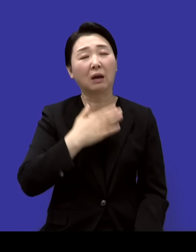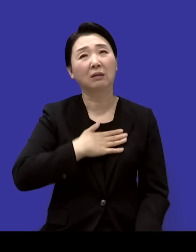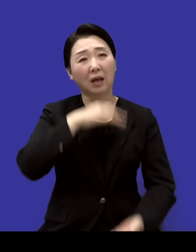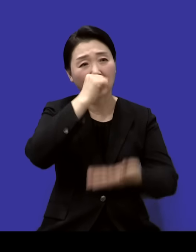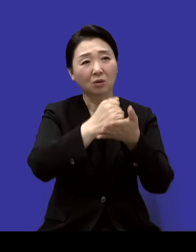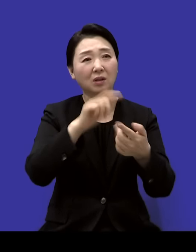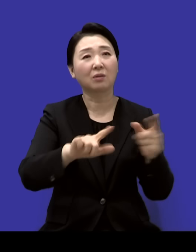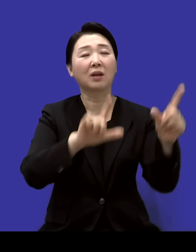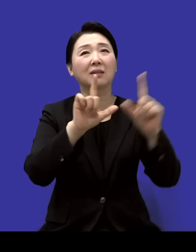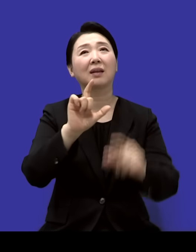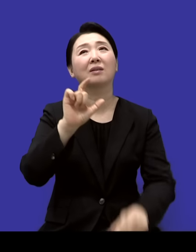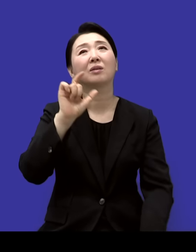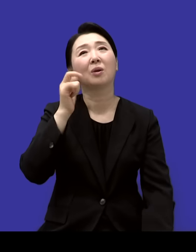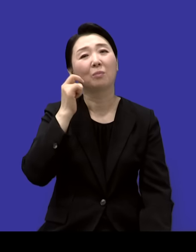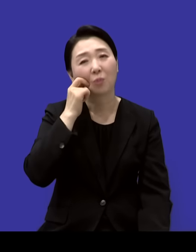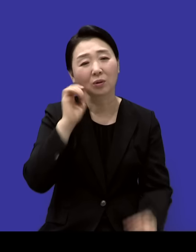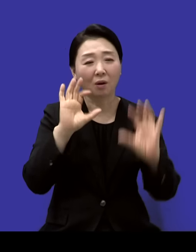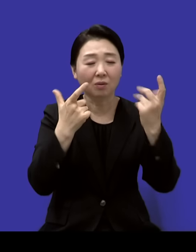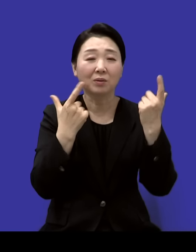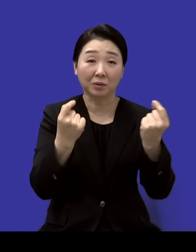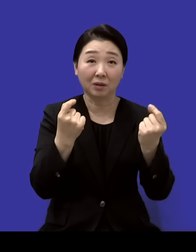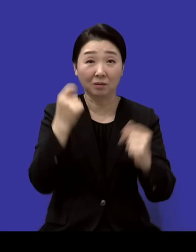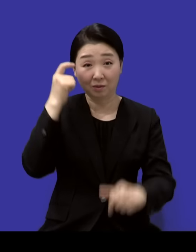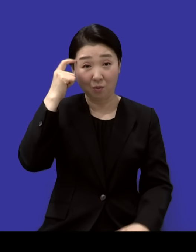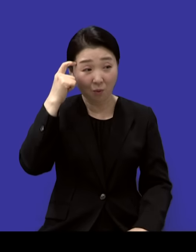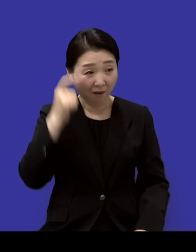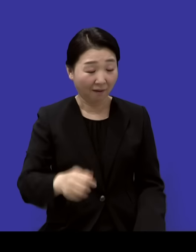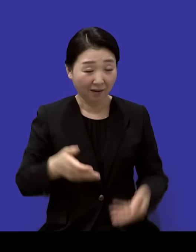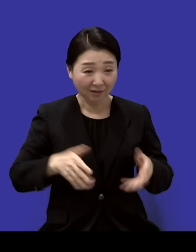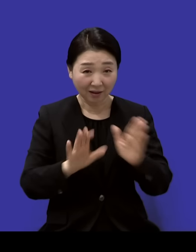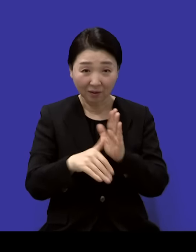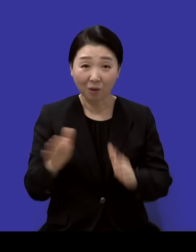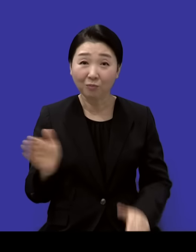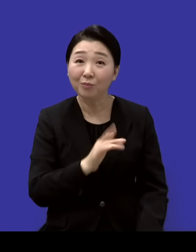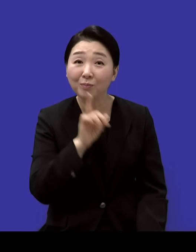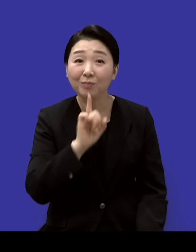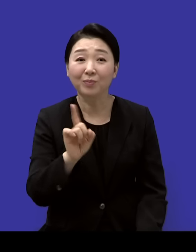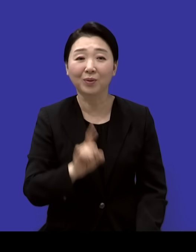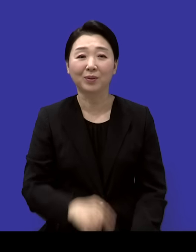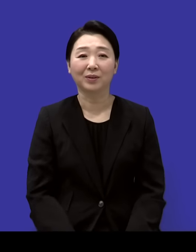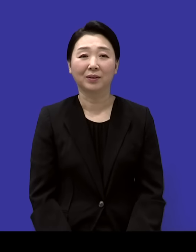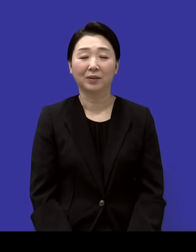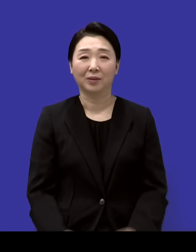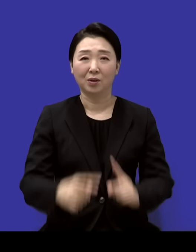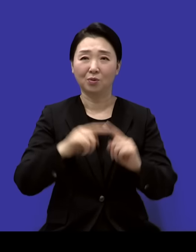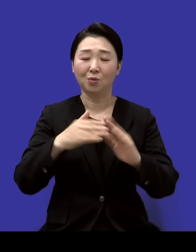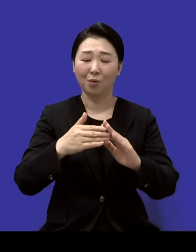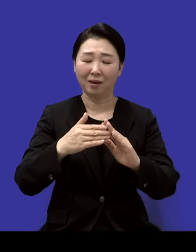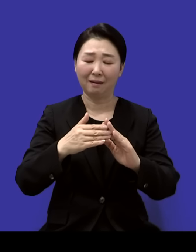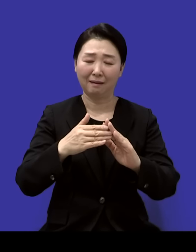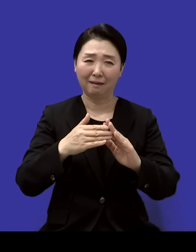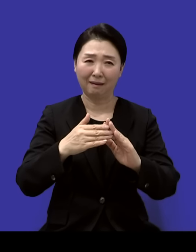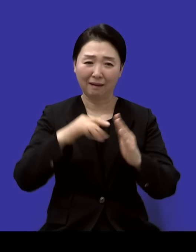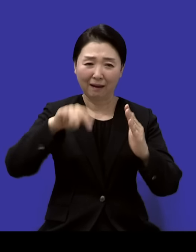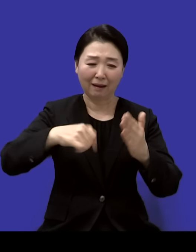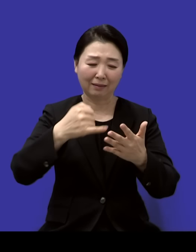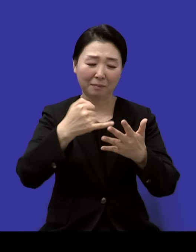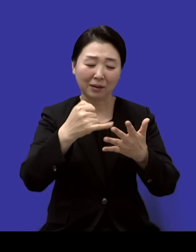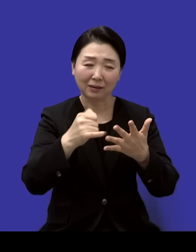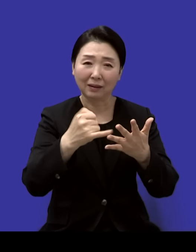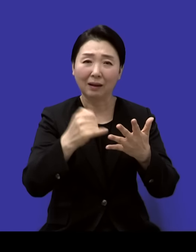어린이였겠구나 이런 생각이 들더라고요. 왜요? 일단은 뭐 날 때부터 제가 아까 말씀드린 것처럼 개척교회 막내딸 필요한가